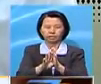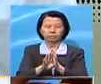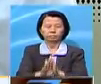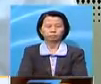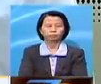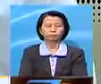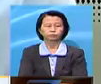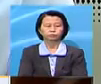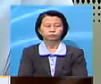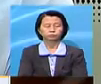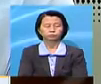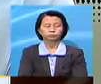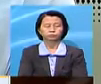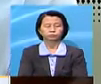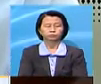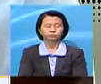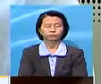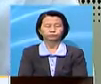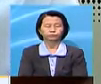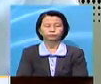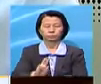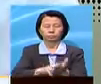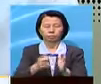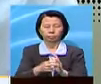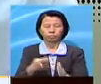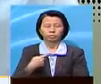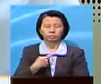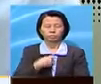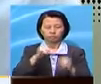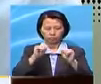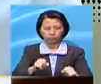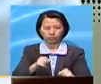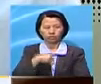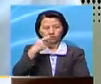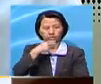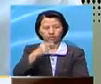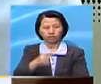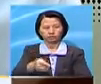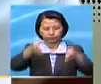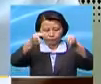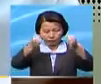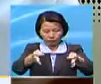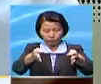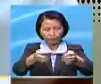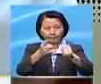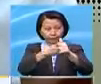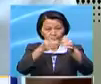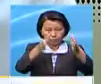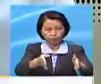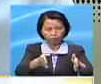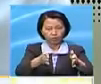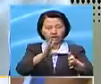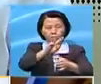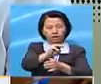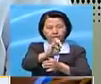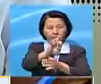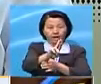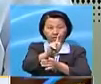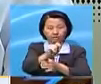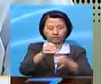RM2 bilion. Maknanya kita boleh katakan fasa pertama projek MRT